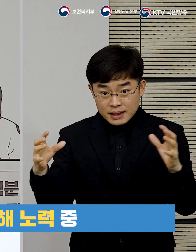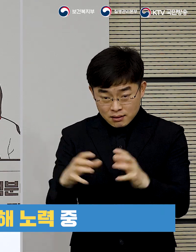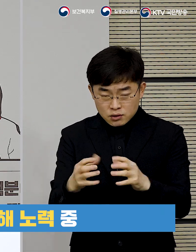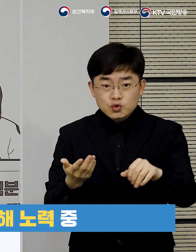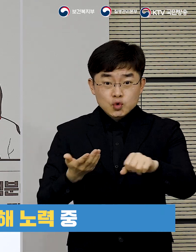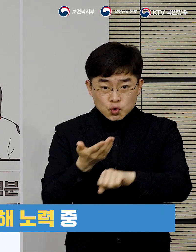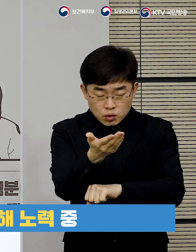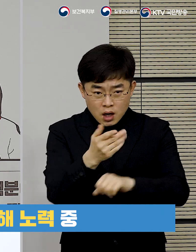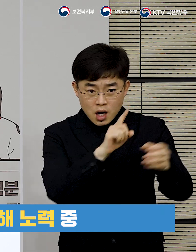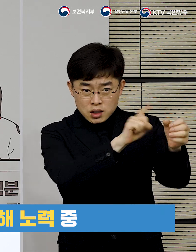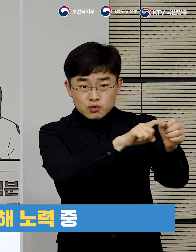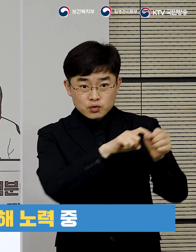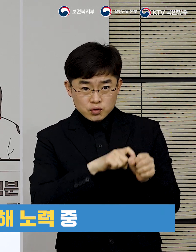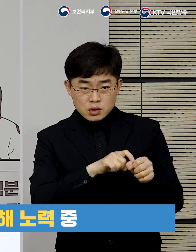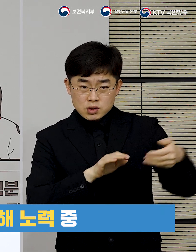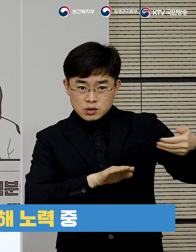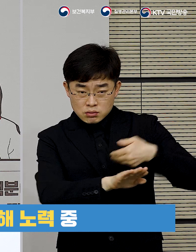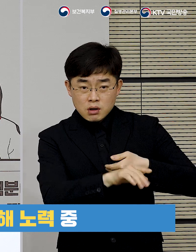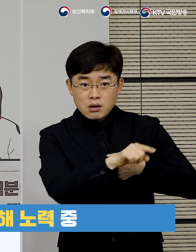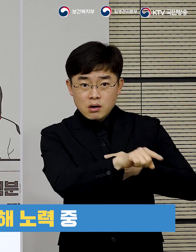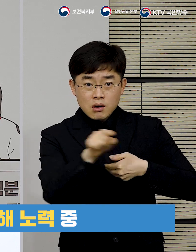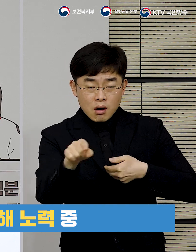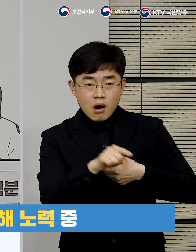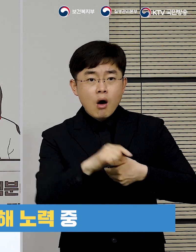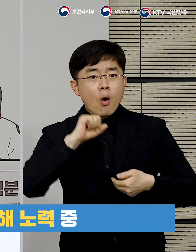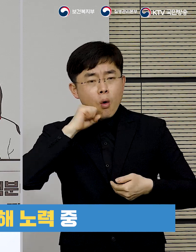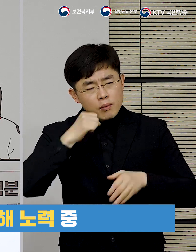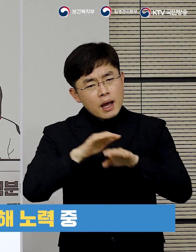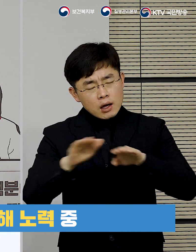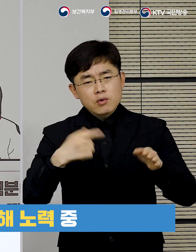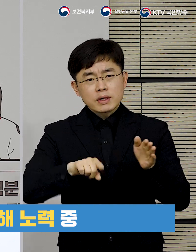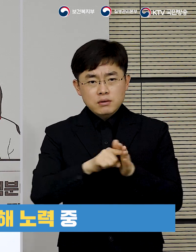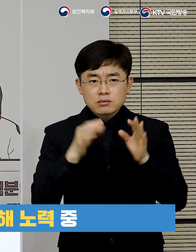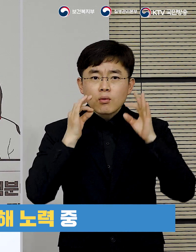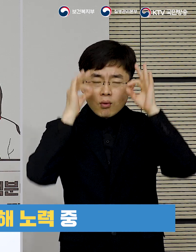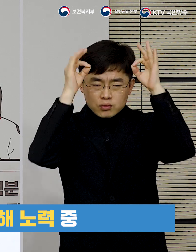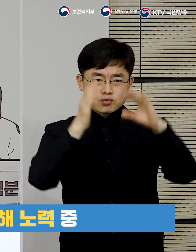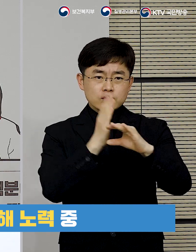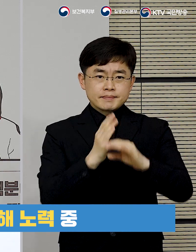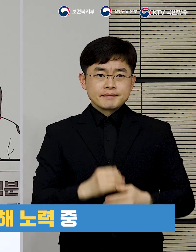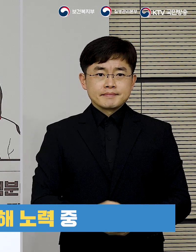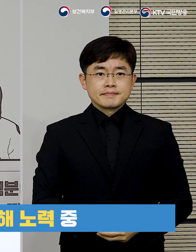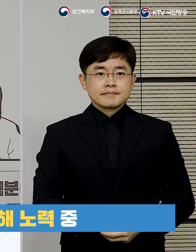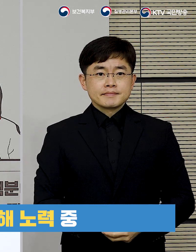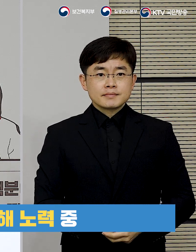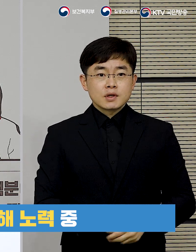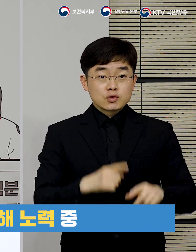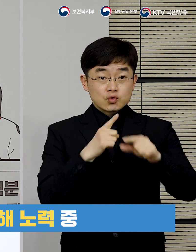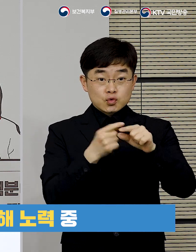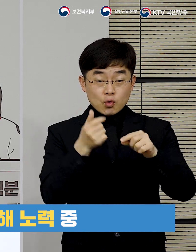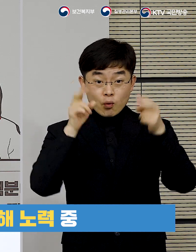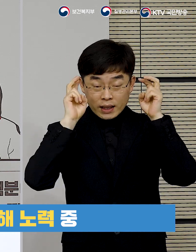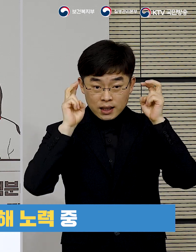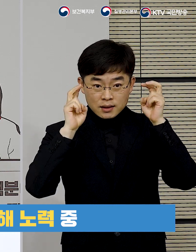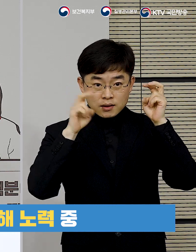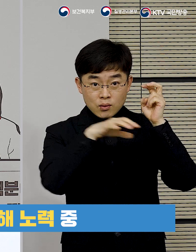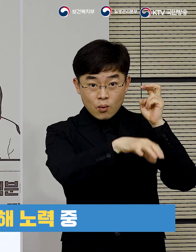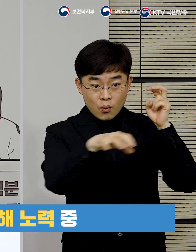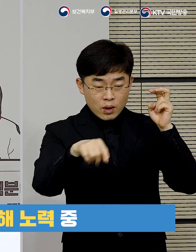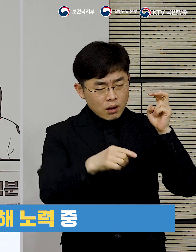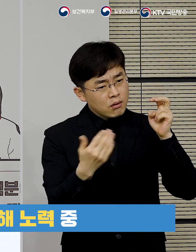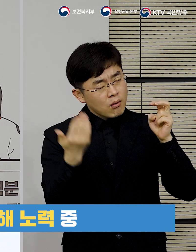기업 등과 협업해서 수출입, 물류의 현장 애로 해소를 위해 노력하고 있습니다.